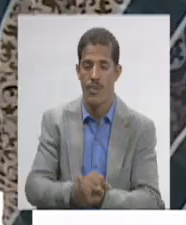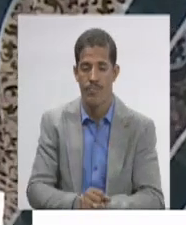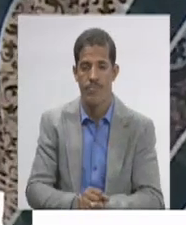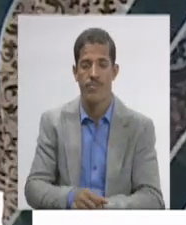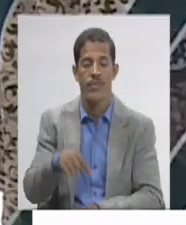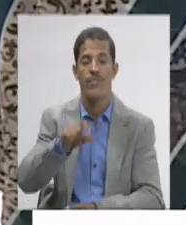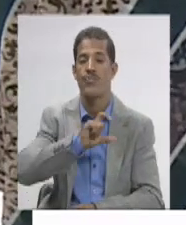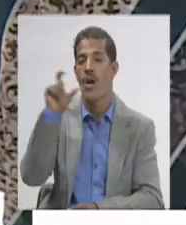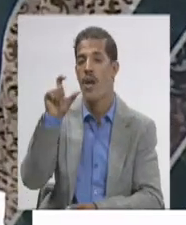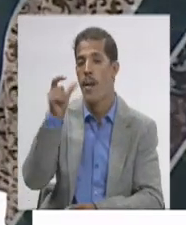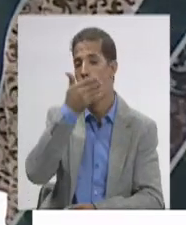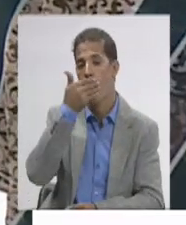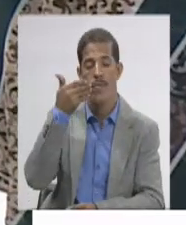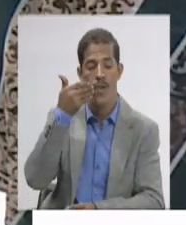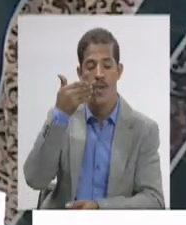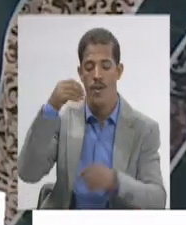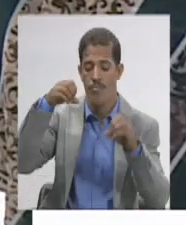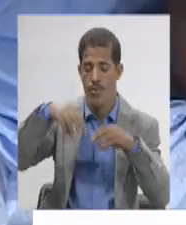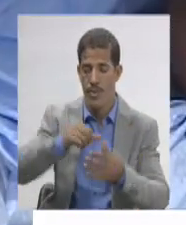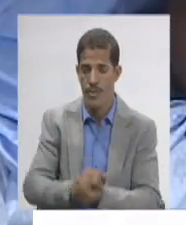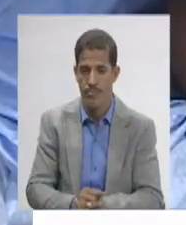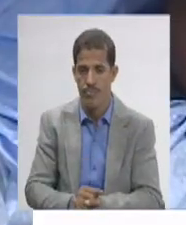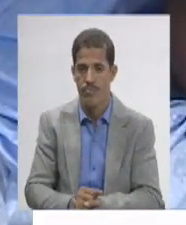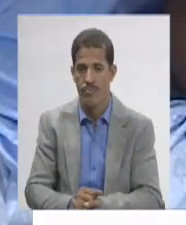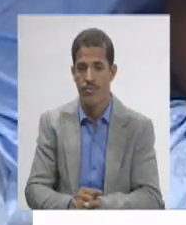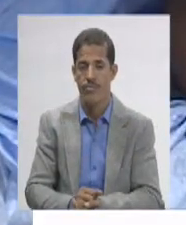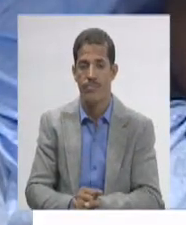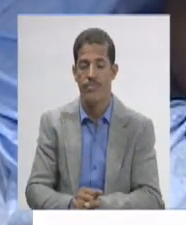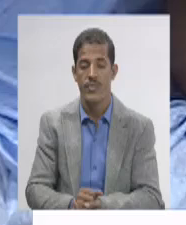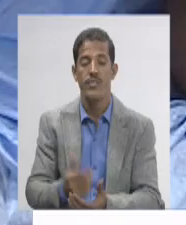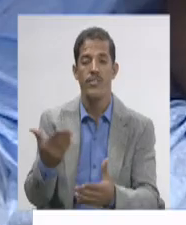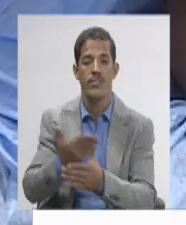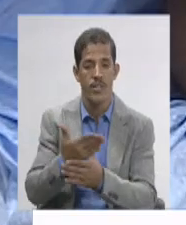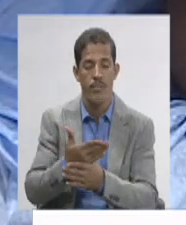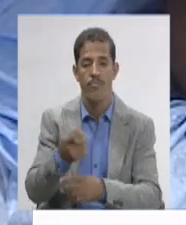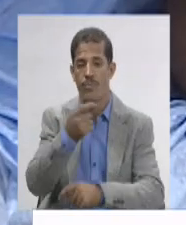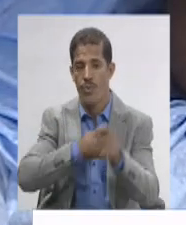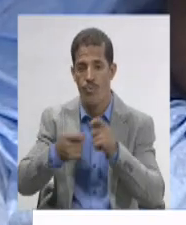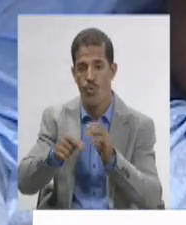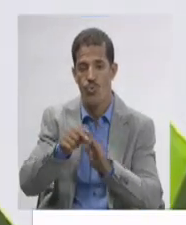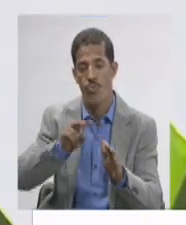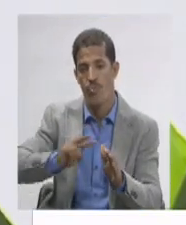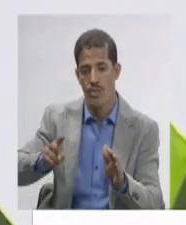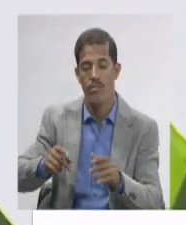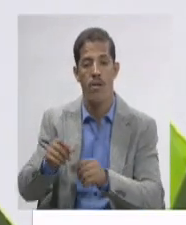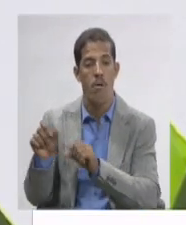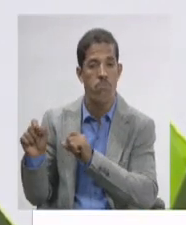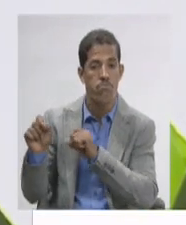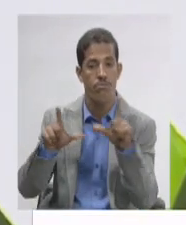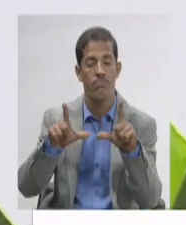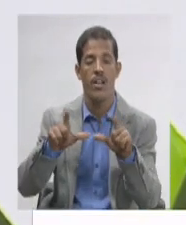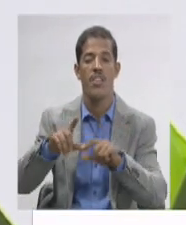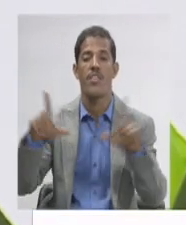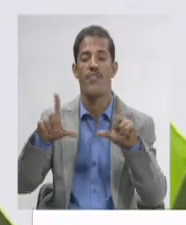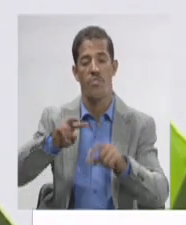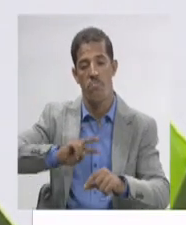طيله شهر رمضان المبارك شملت عده ميادين وبثت على قنوات مختلفه